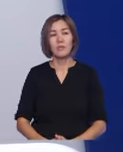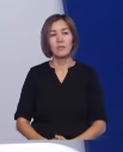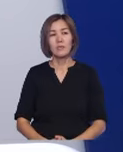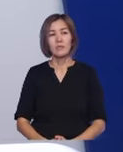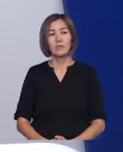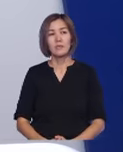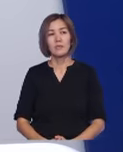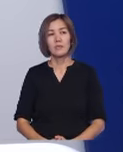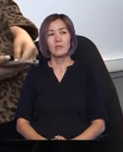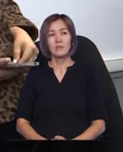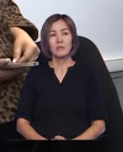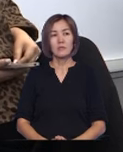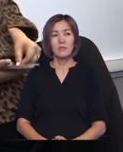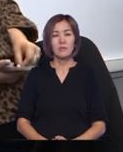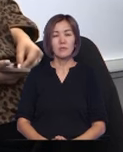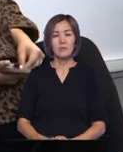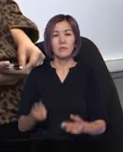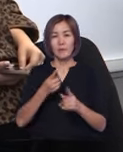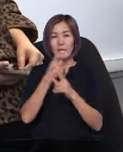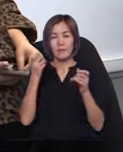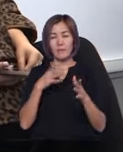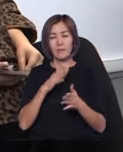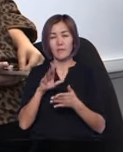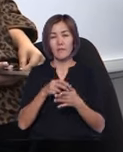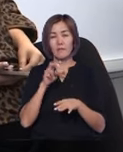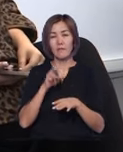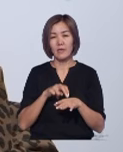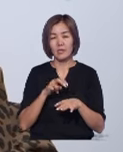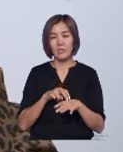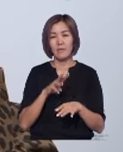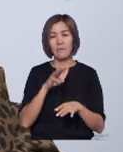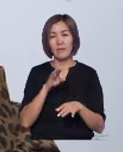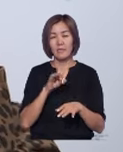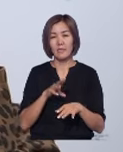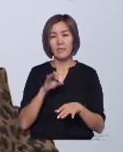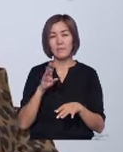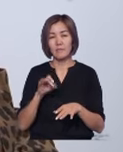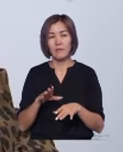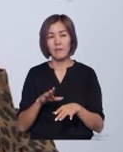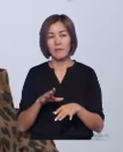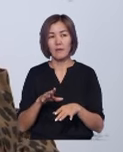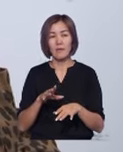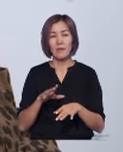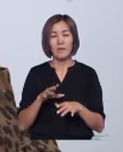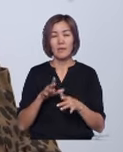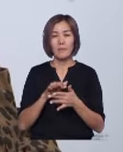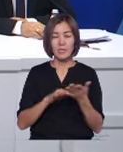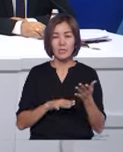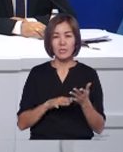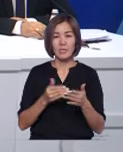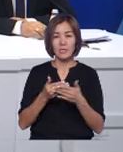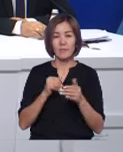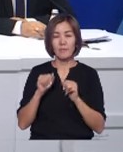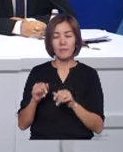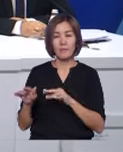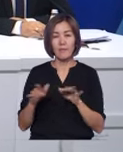и вывоз скота. По информации главного врача региона Марата Исмаилова, сейчас в очаге эпидемии продолжаются необходимые